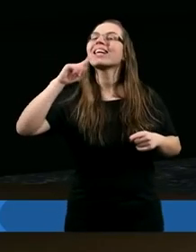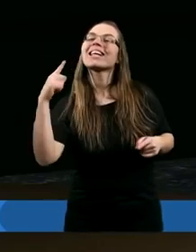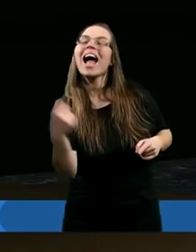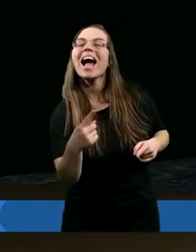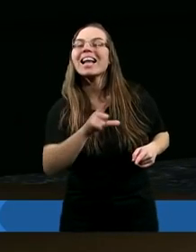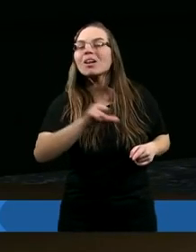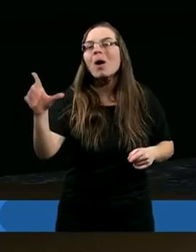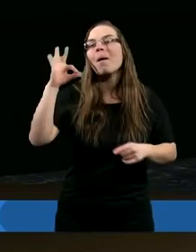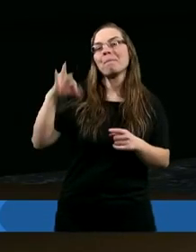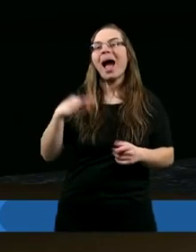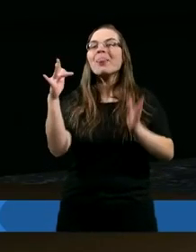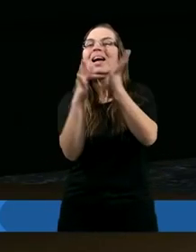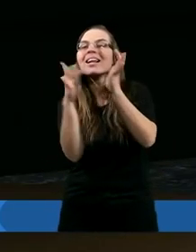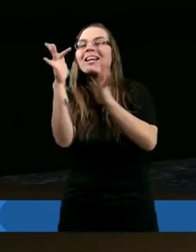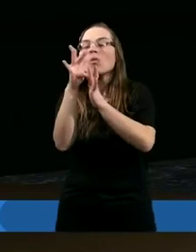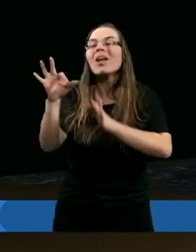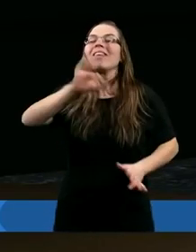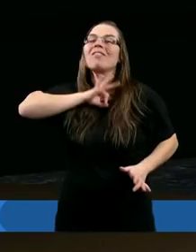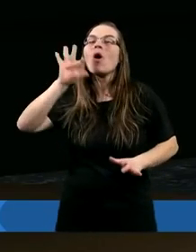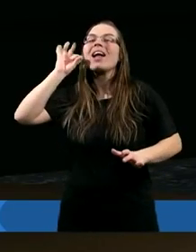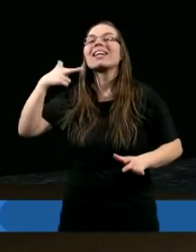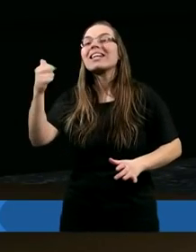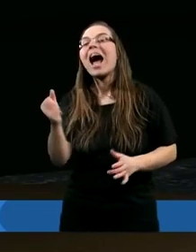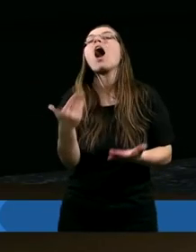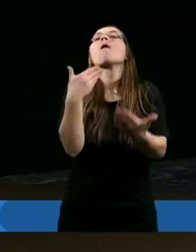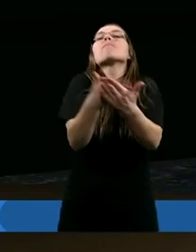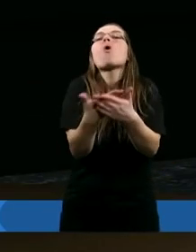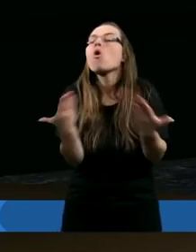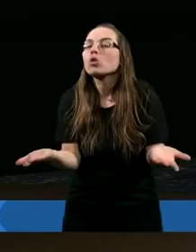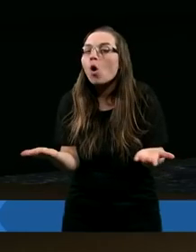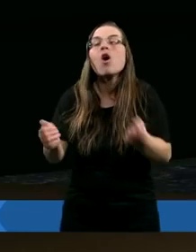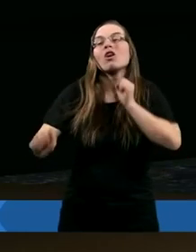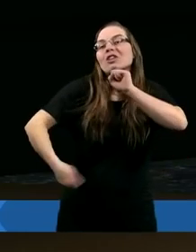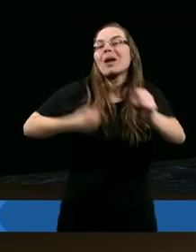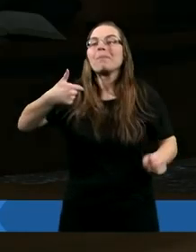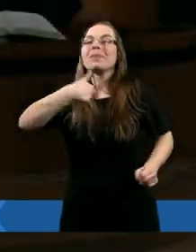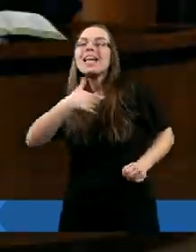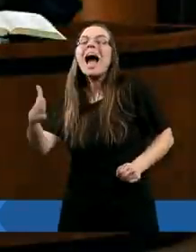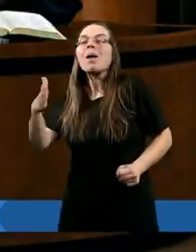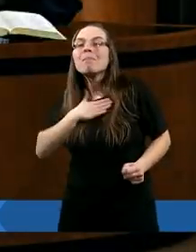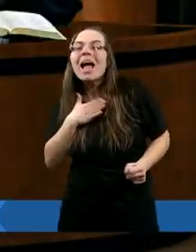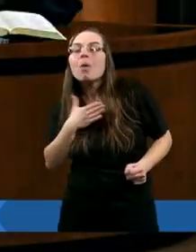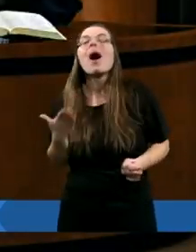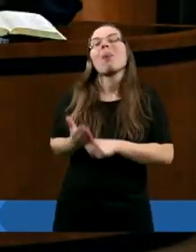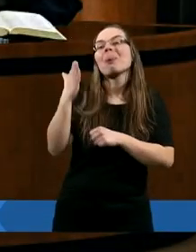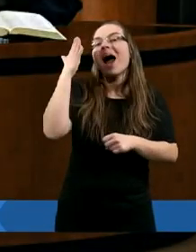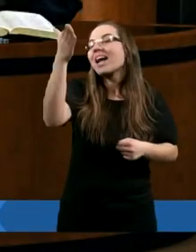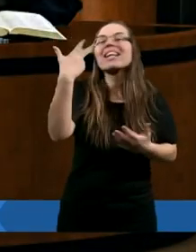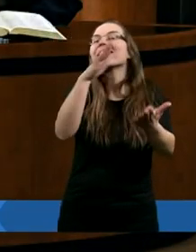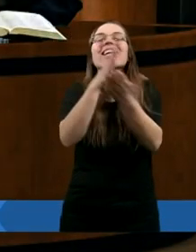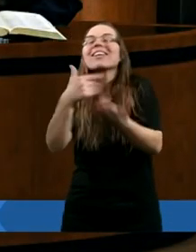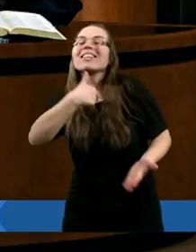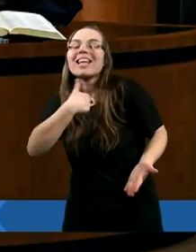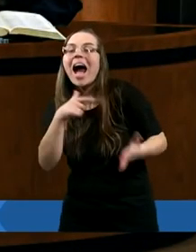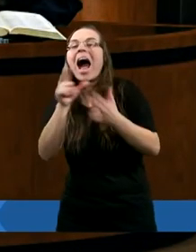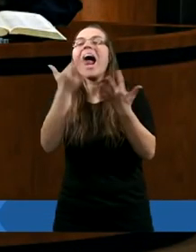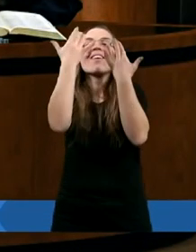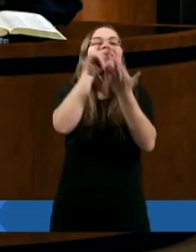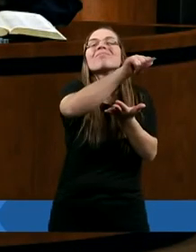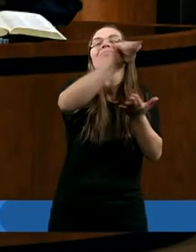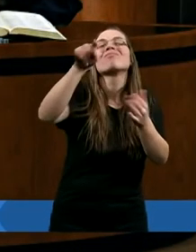Pana Jezusa, swojego Syna, po to, żebym ja miała nadzieję. I nie tylko ja, ale i